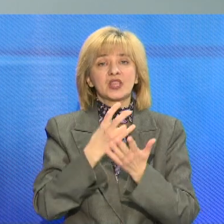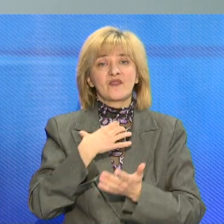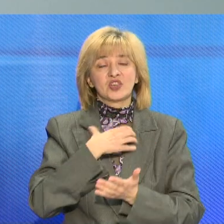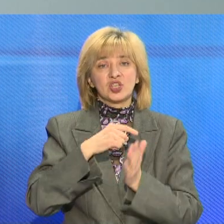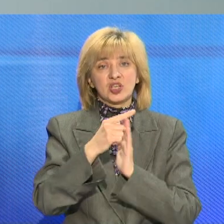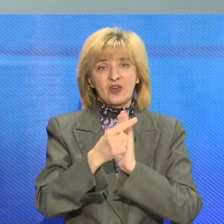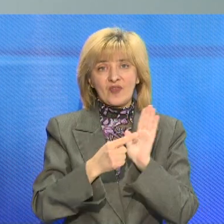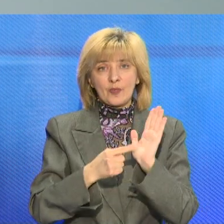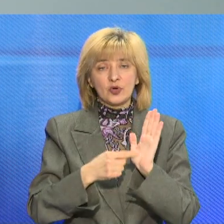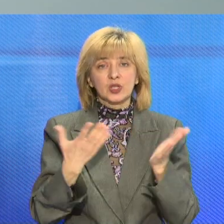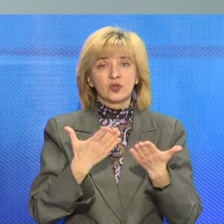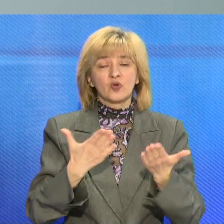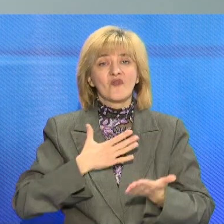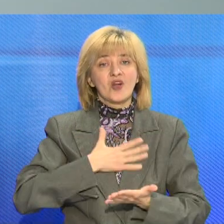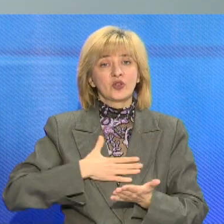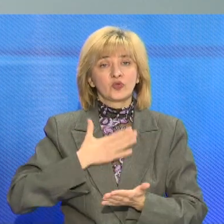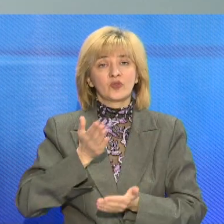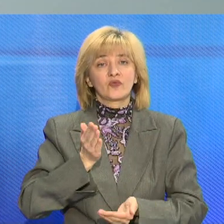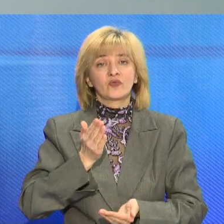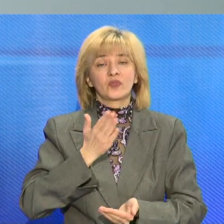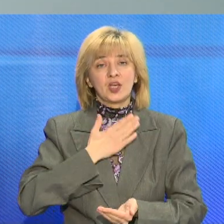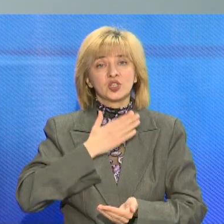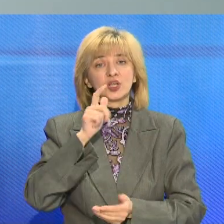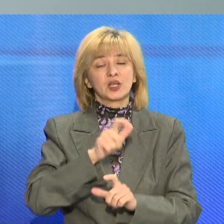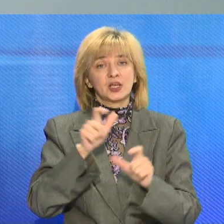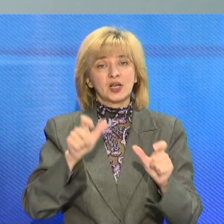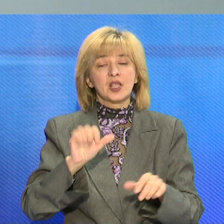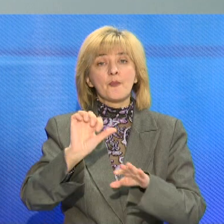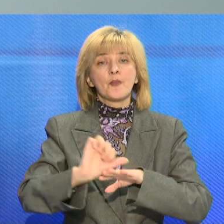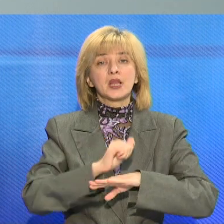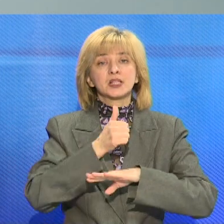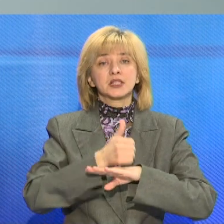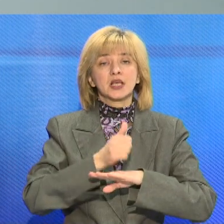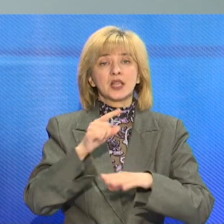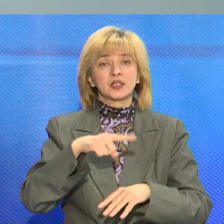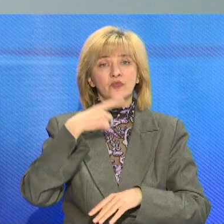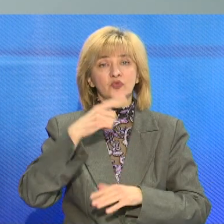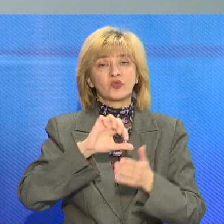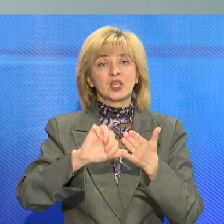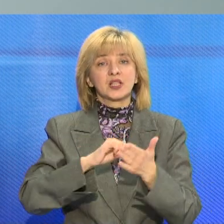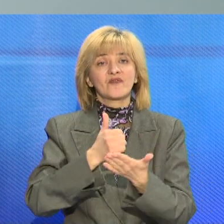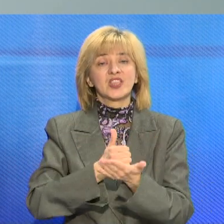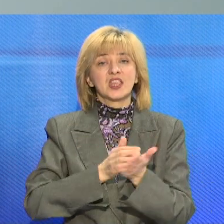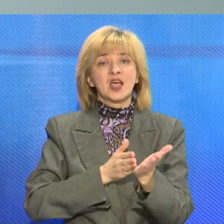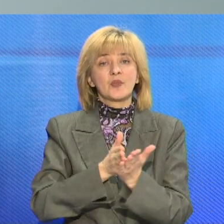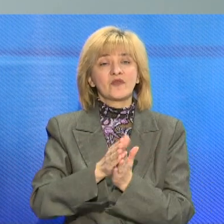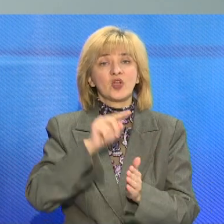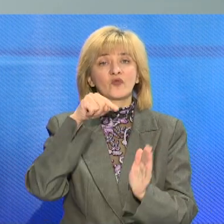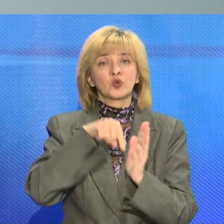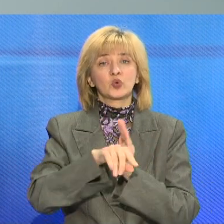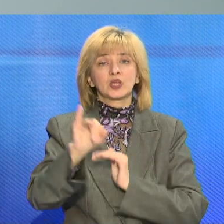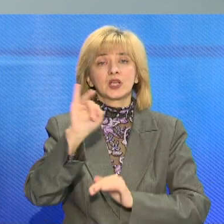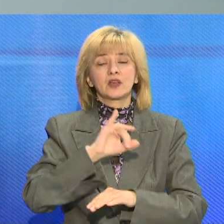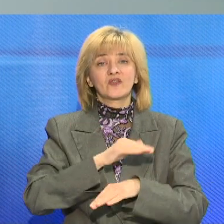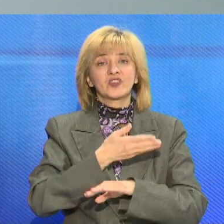в настоящее время наших граждан. Президент озвучивает основные направления внутренней и внешней